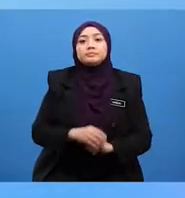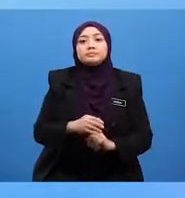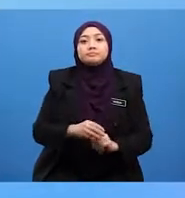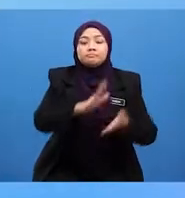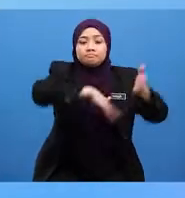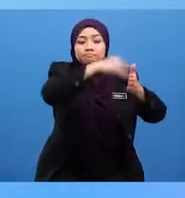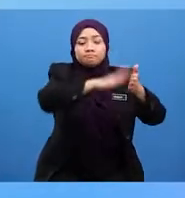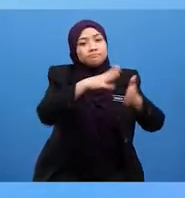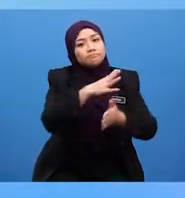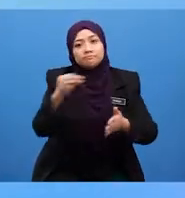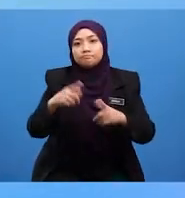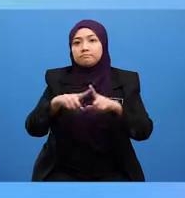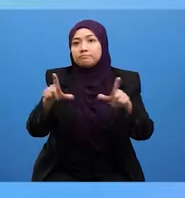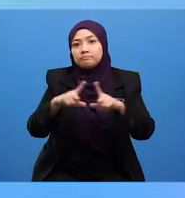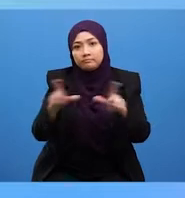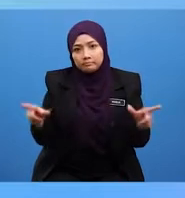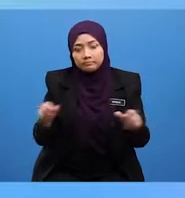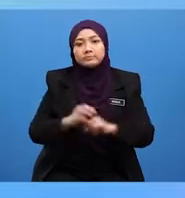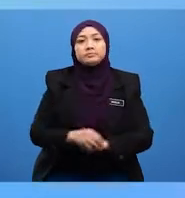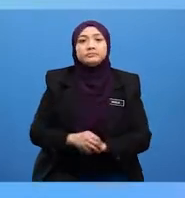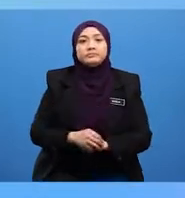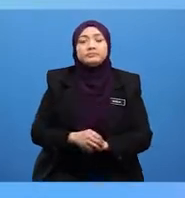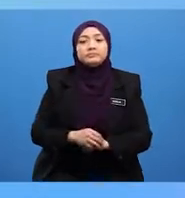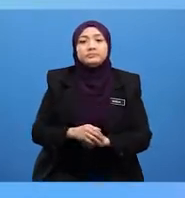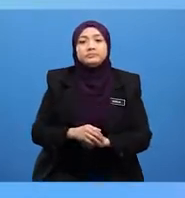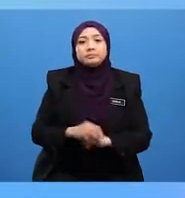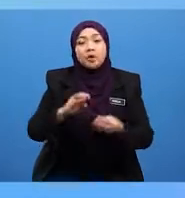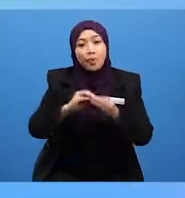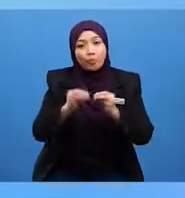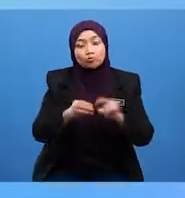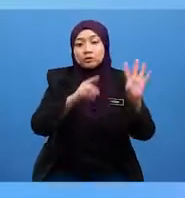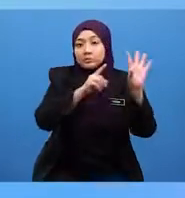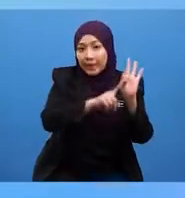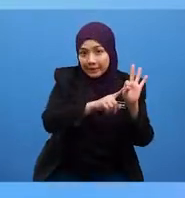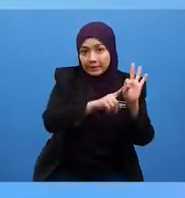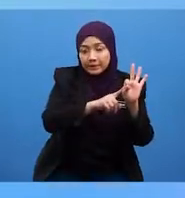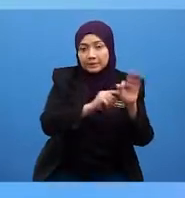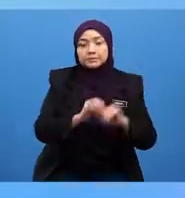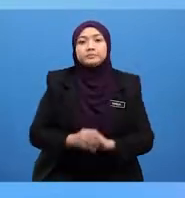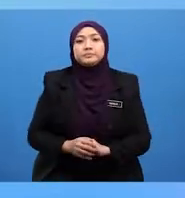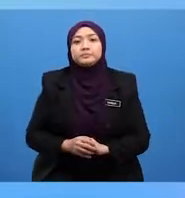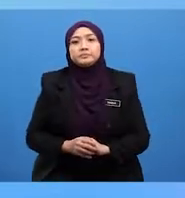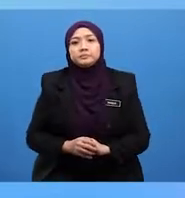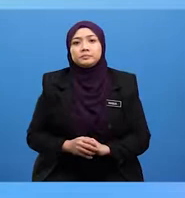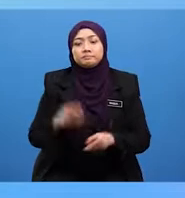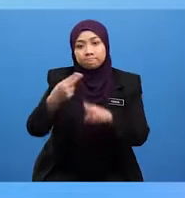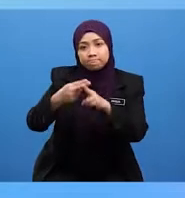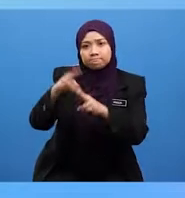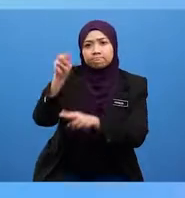sebagainya. Contoh plastik terakhir iaitu yang ke-9 ialah